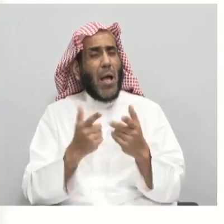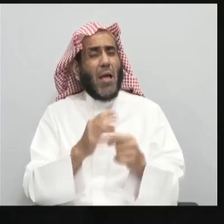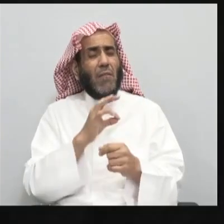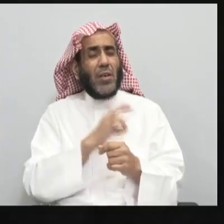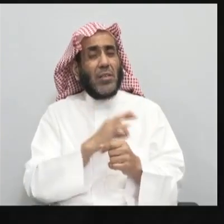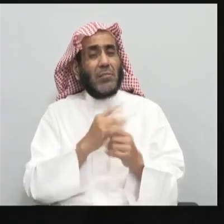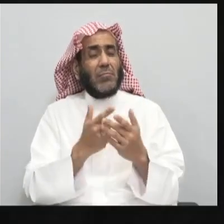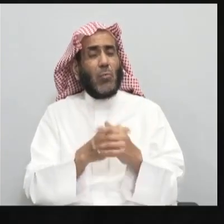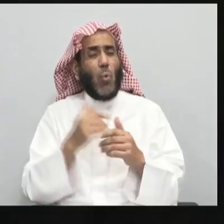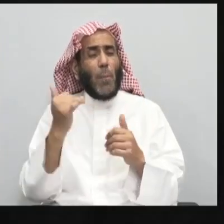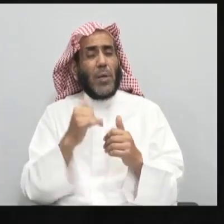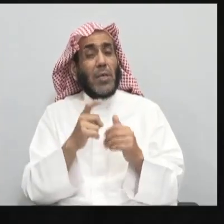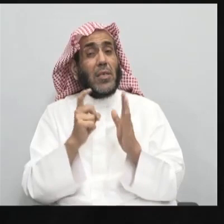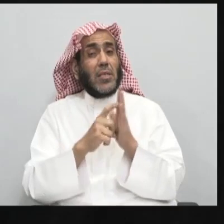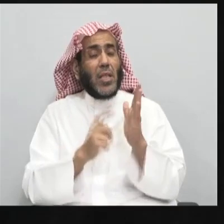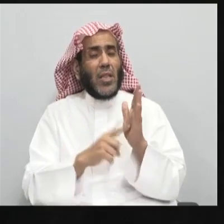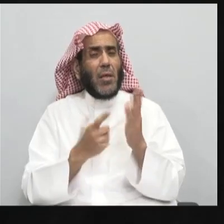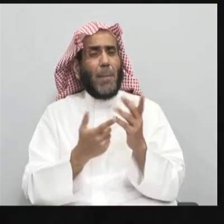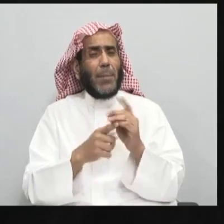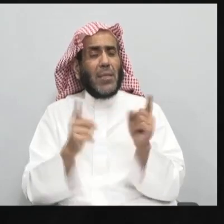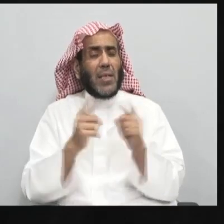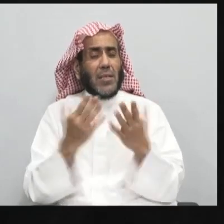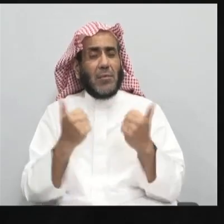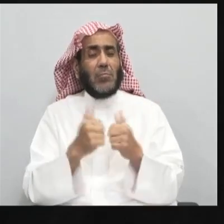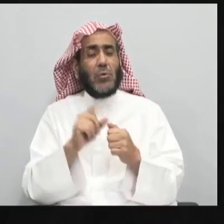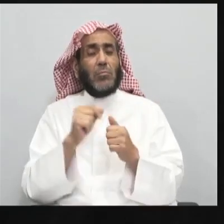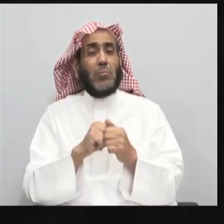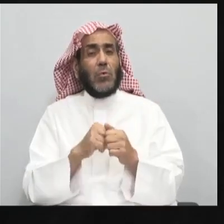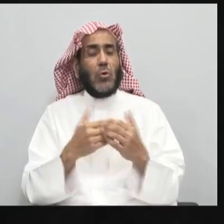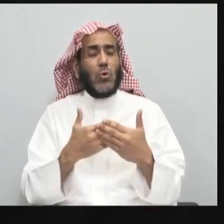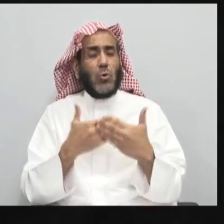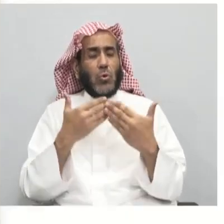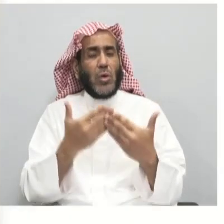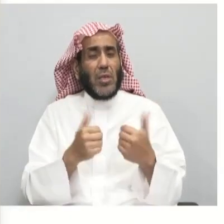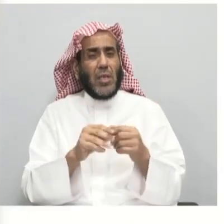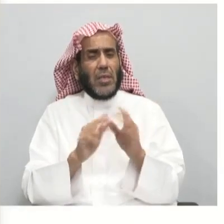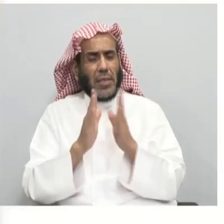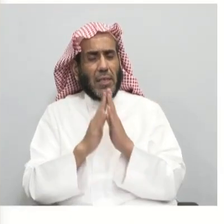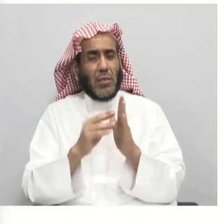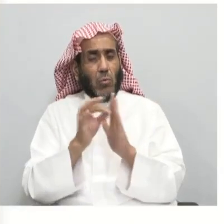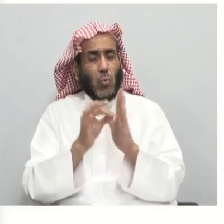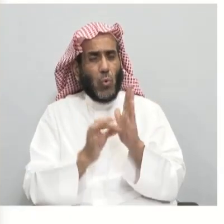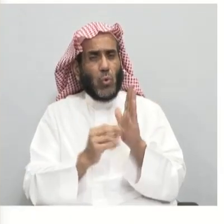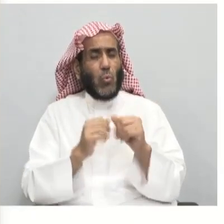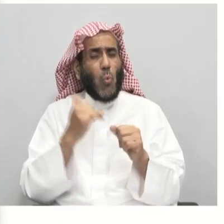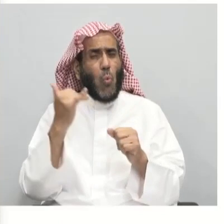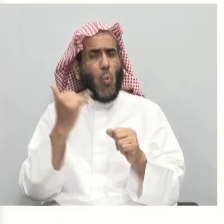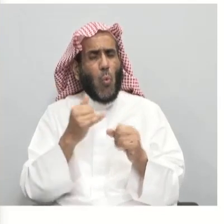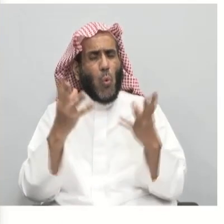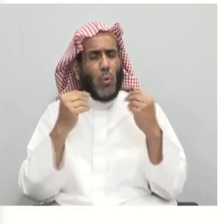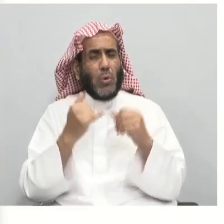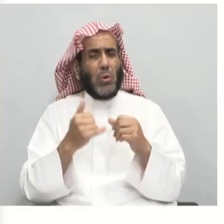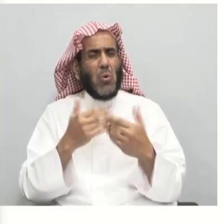فائده او ما هي اهميه تنظيم التلخيص احسنتم يساعد على تحديد النقاط والمعلومات المهمه